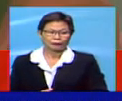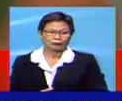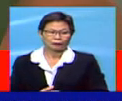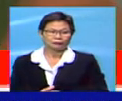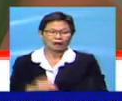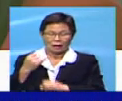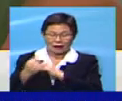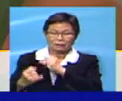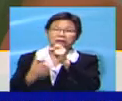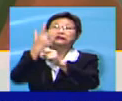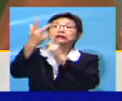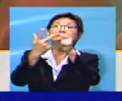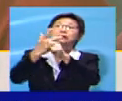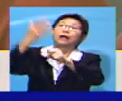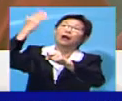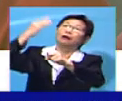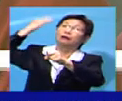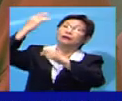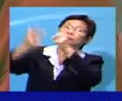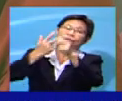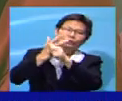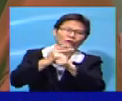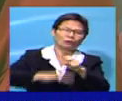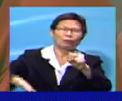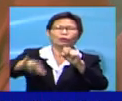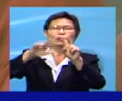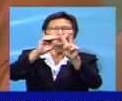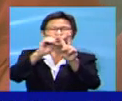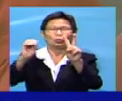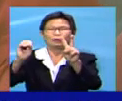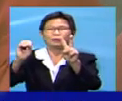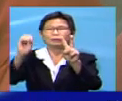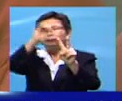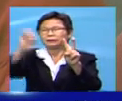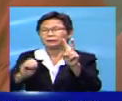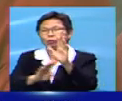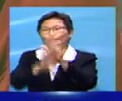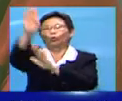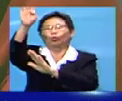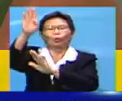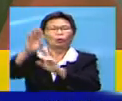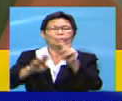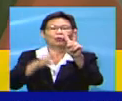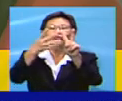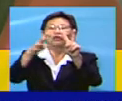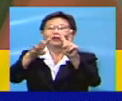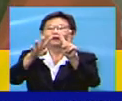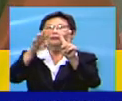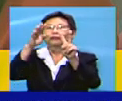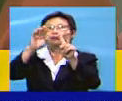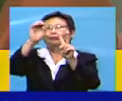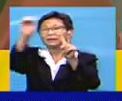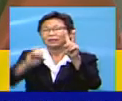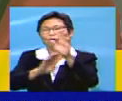The last 3 years, you know, there's a 214% growth. Sorry? 214% growth for